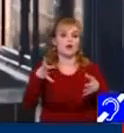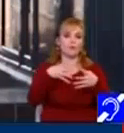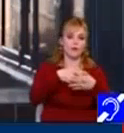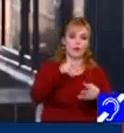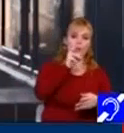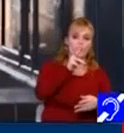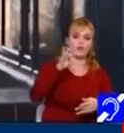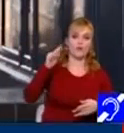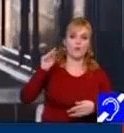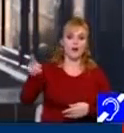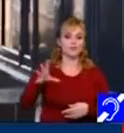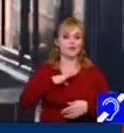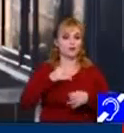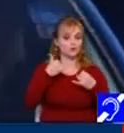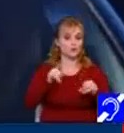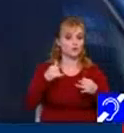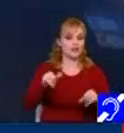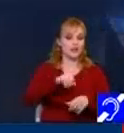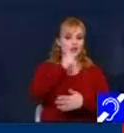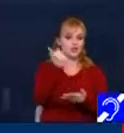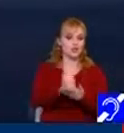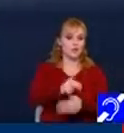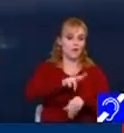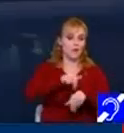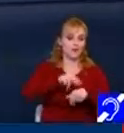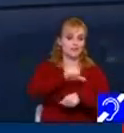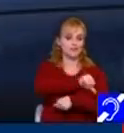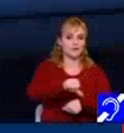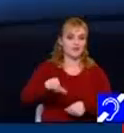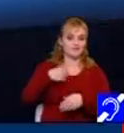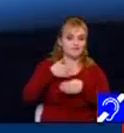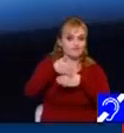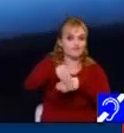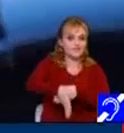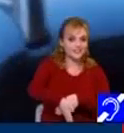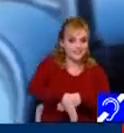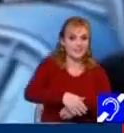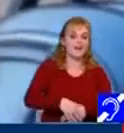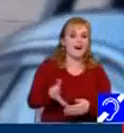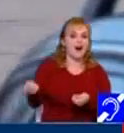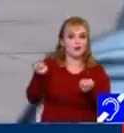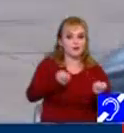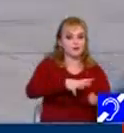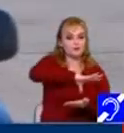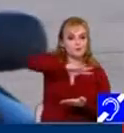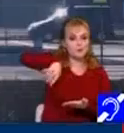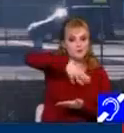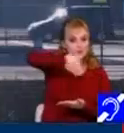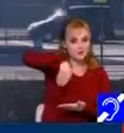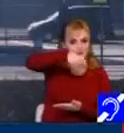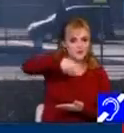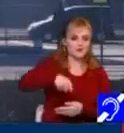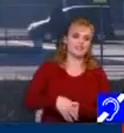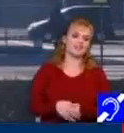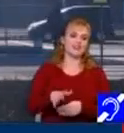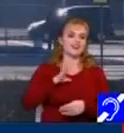cu Ciurgan au avut parte și de o surpriză din partea șefului Poliției de Frontieră. Acesta i-a vizitat și a adus un tort cu simbolurile